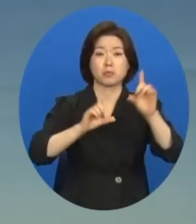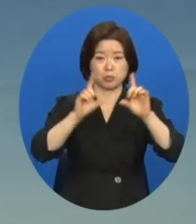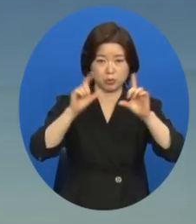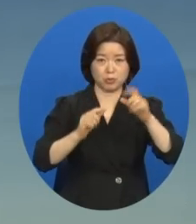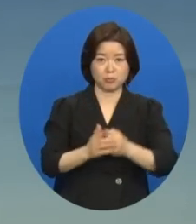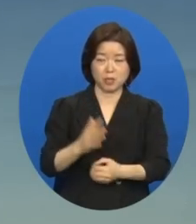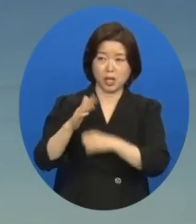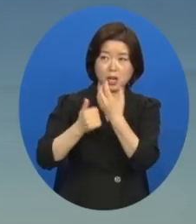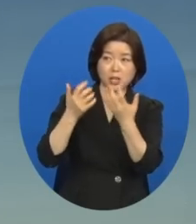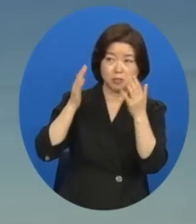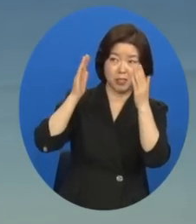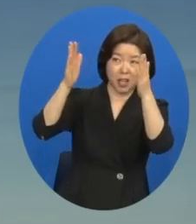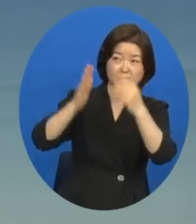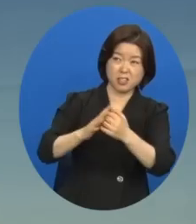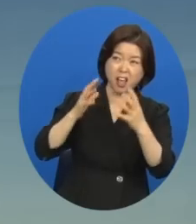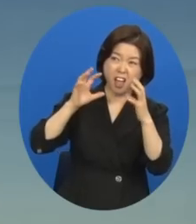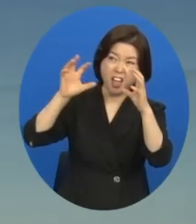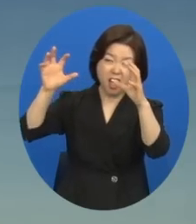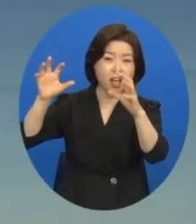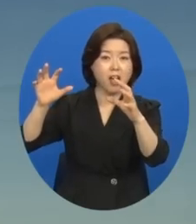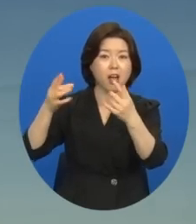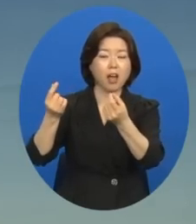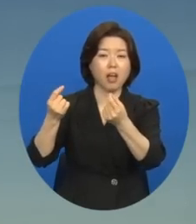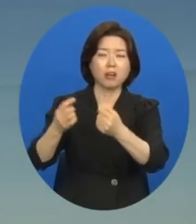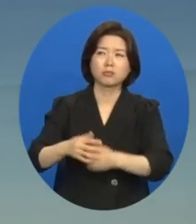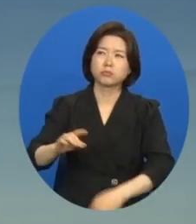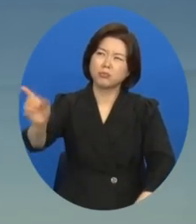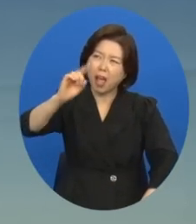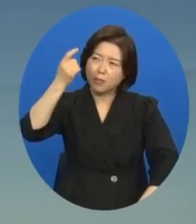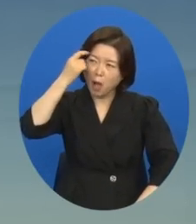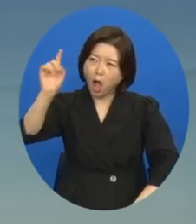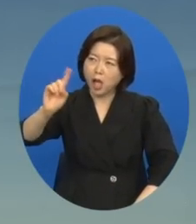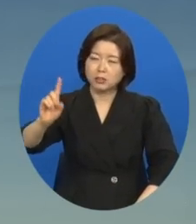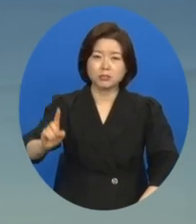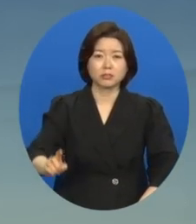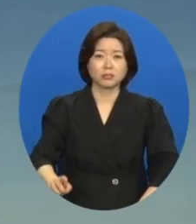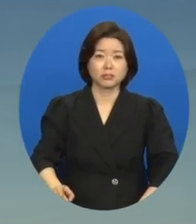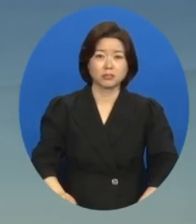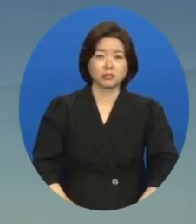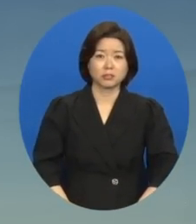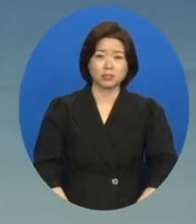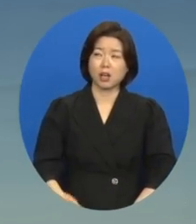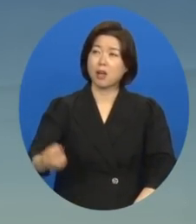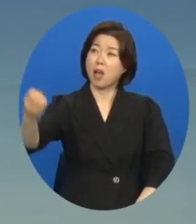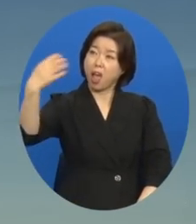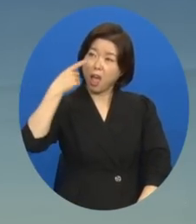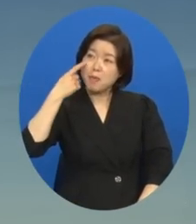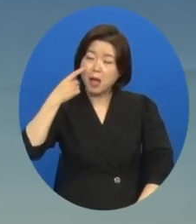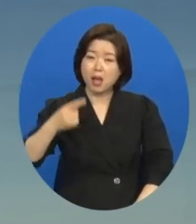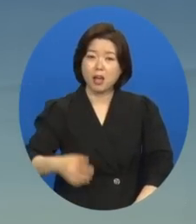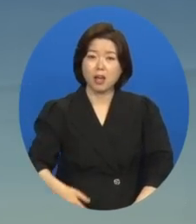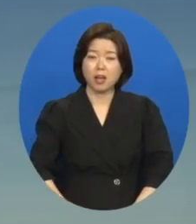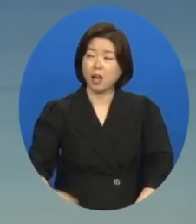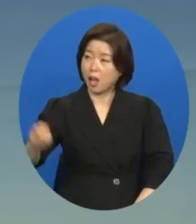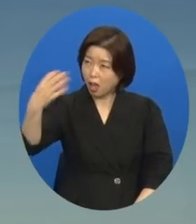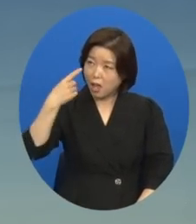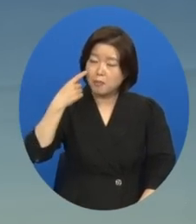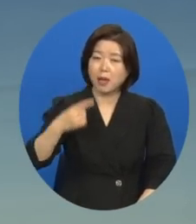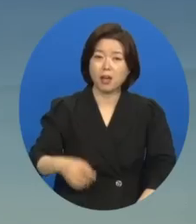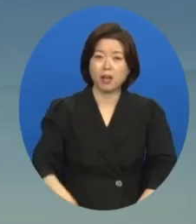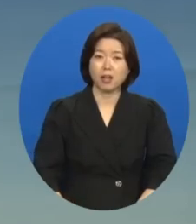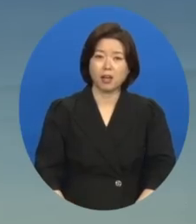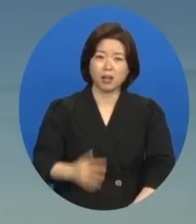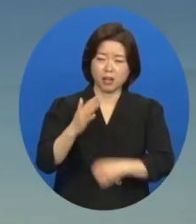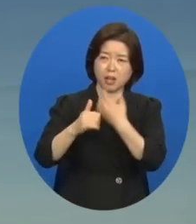하나님을 향해서 으르렁거리면서 도대체 왜 그래요? 말 좀 해봐요. 하나님을